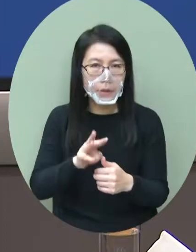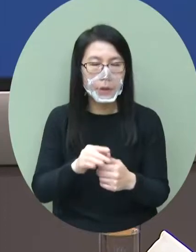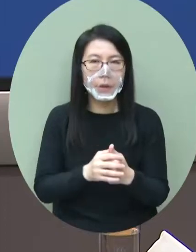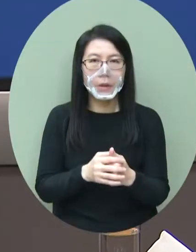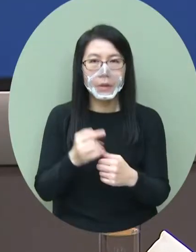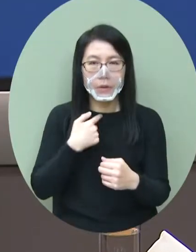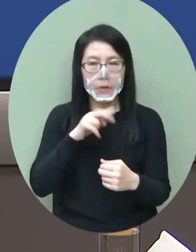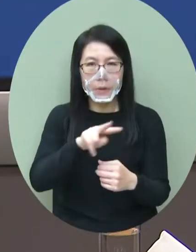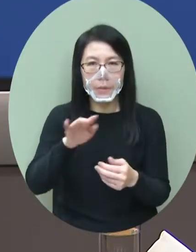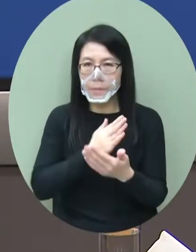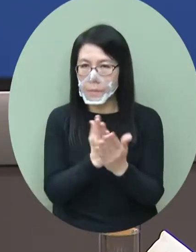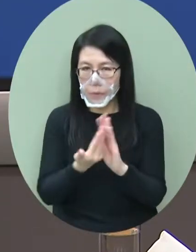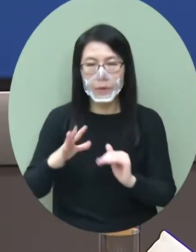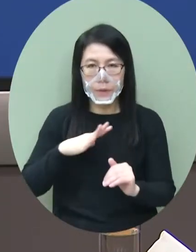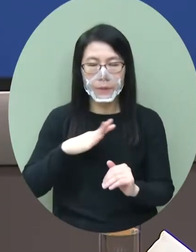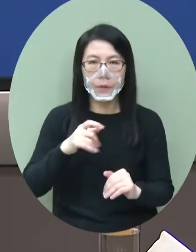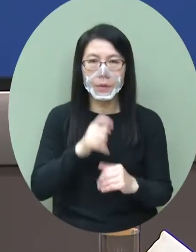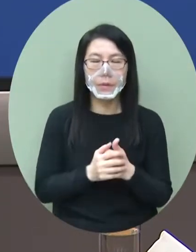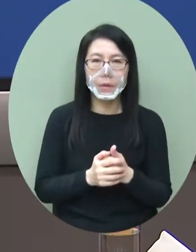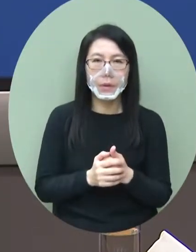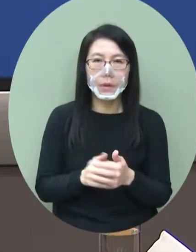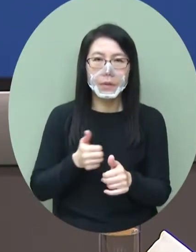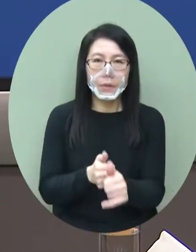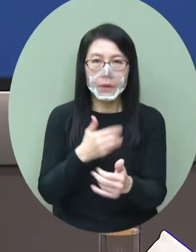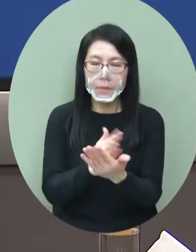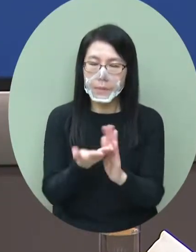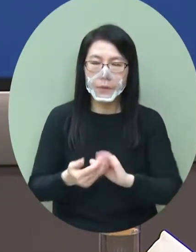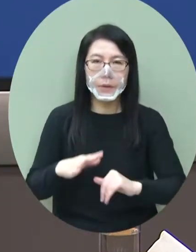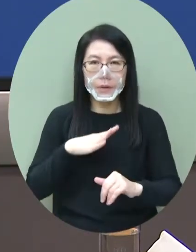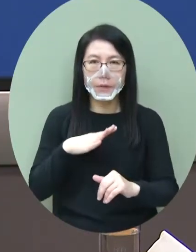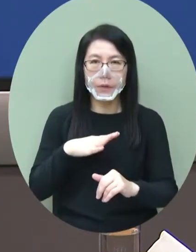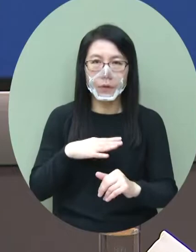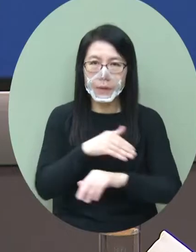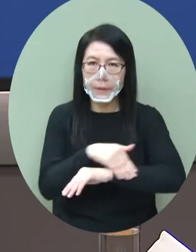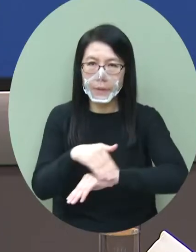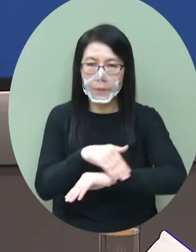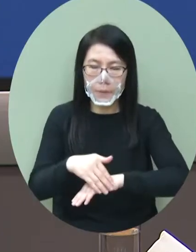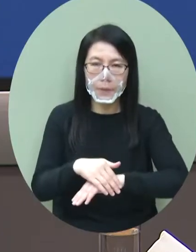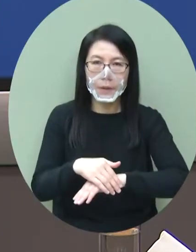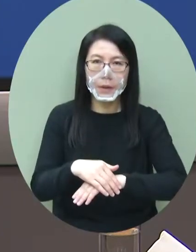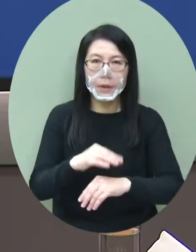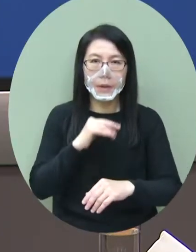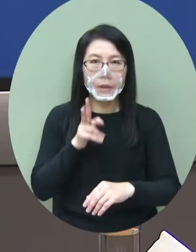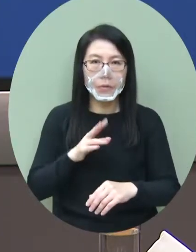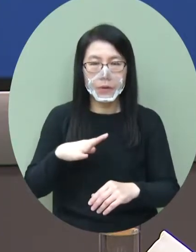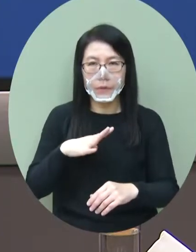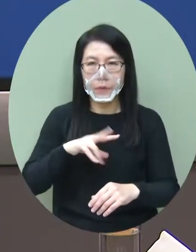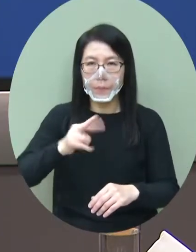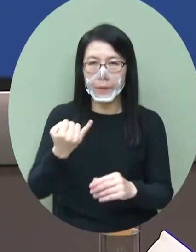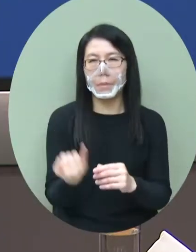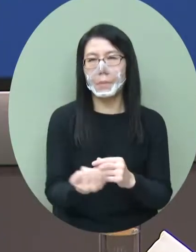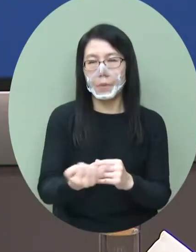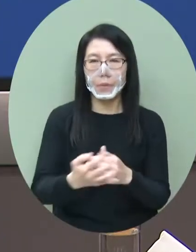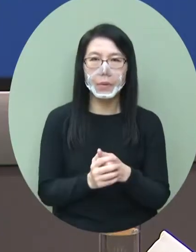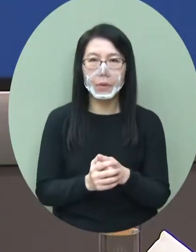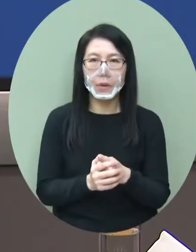况做一个规划。那是说要是这个情况这个恶化，我们的更加要